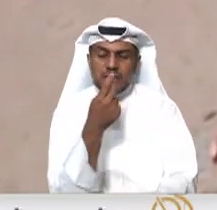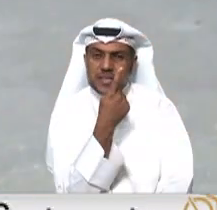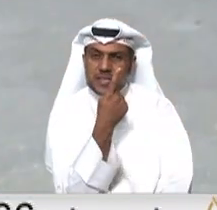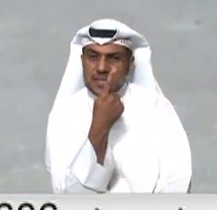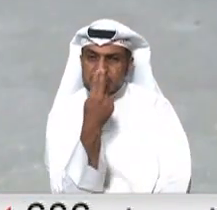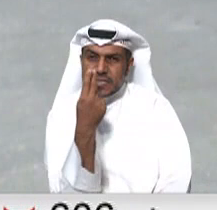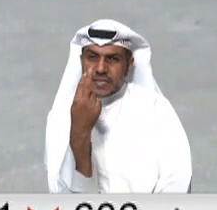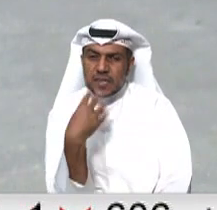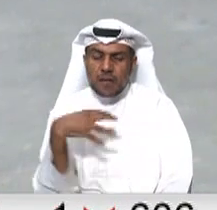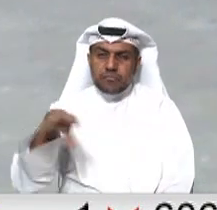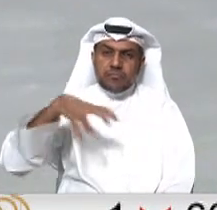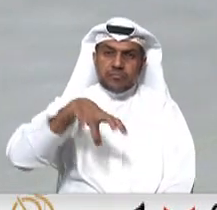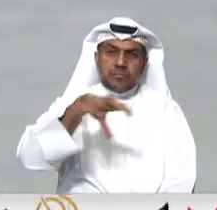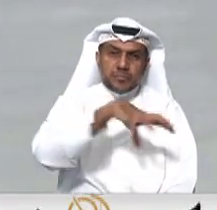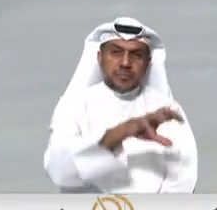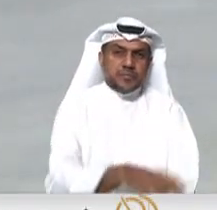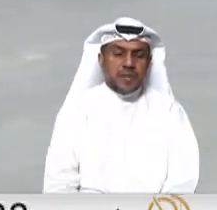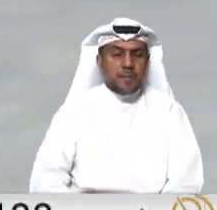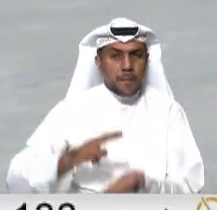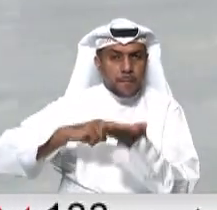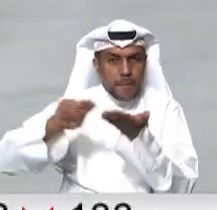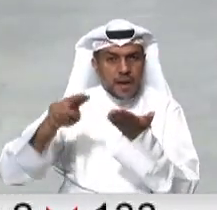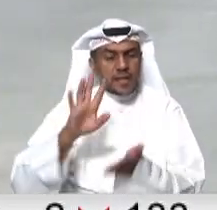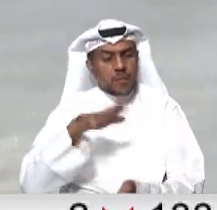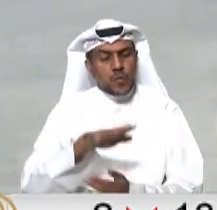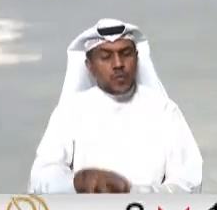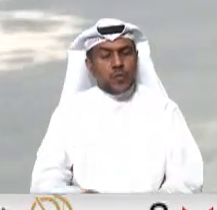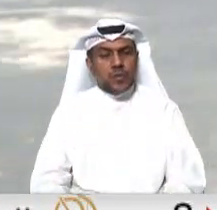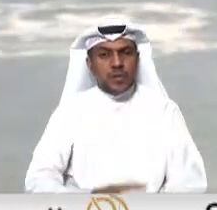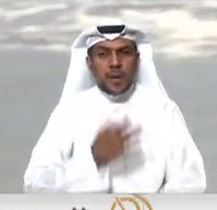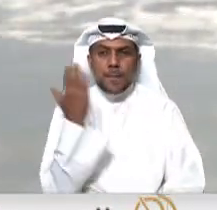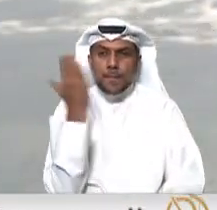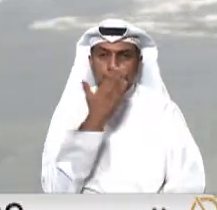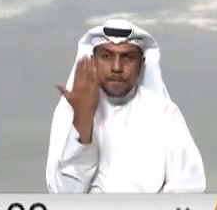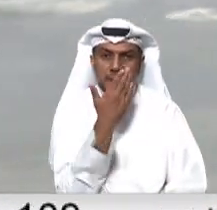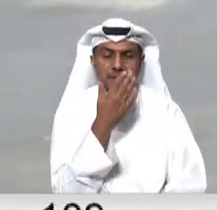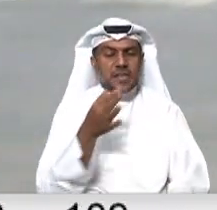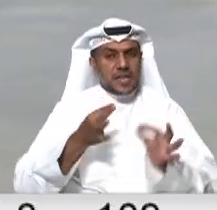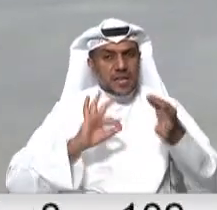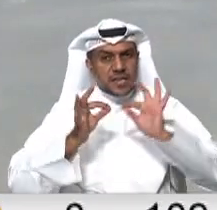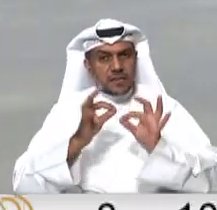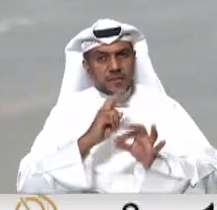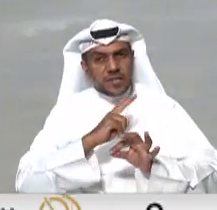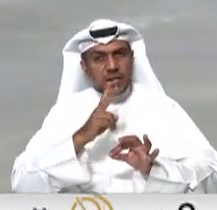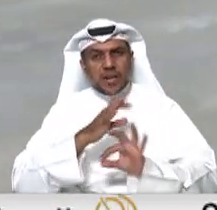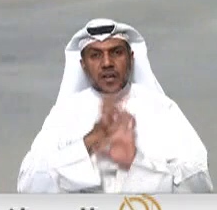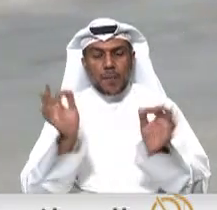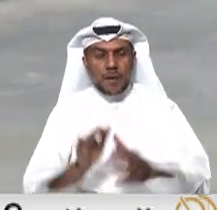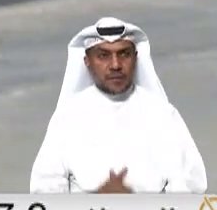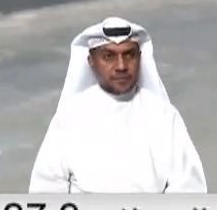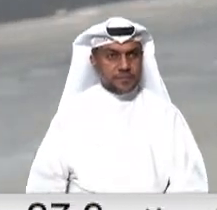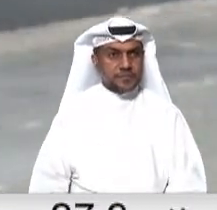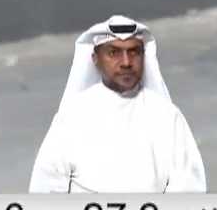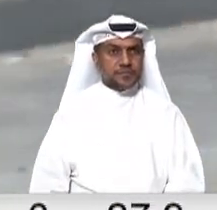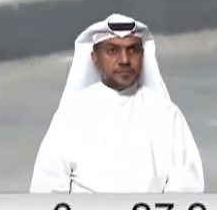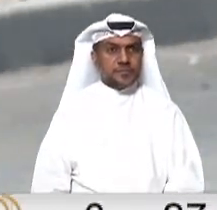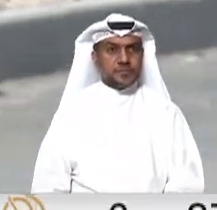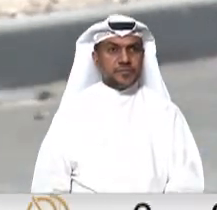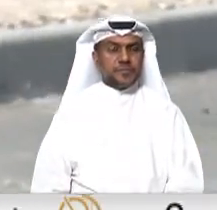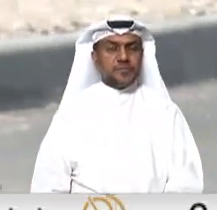والوحدة الاجتماعية والبريد، إضافة إلى المدارس والجمعيات التعاونية.